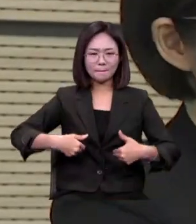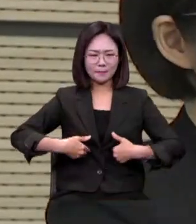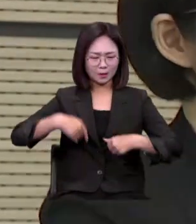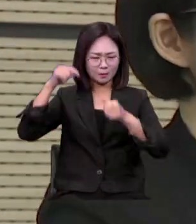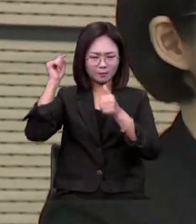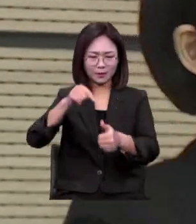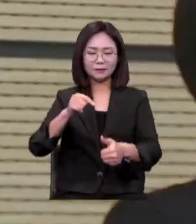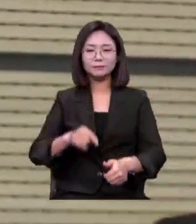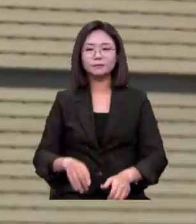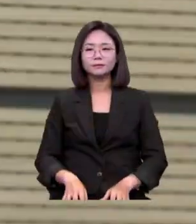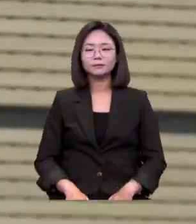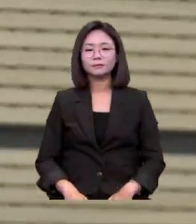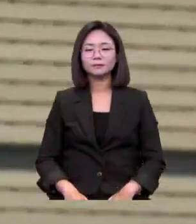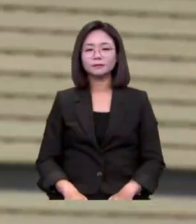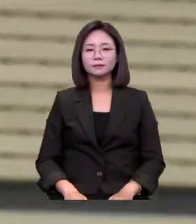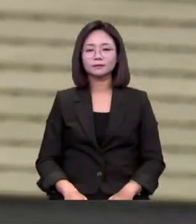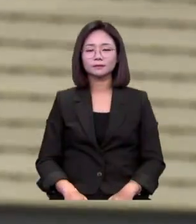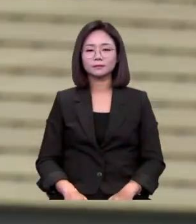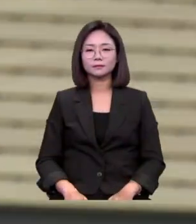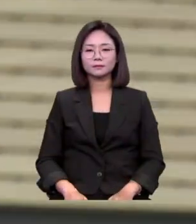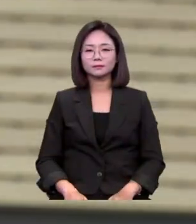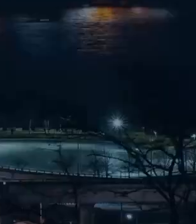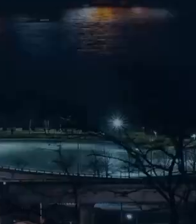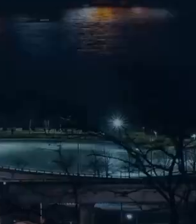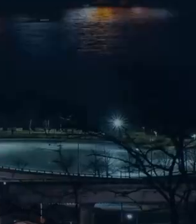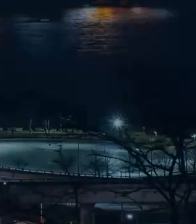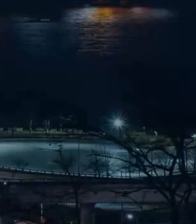당했 MBN 뉴스 서영입니다